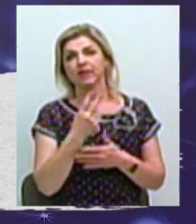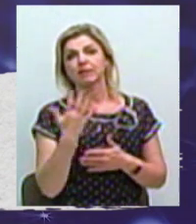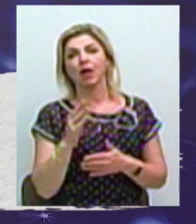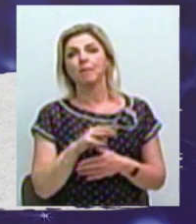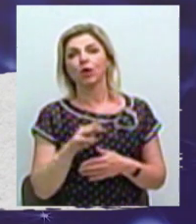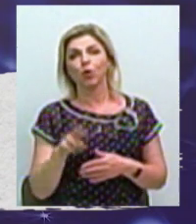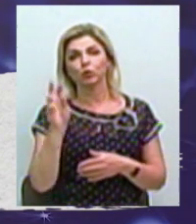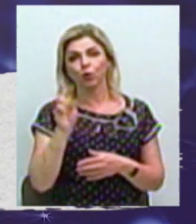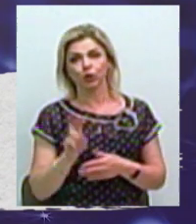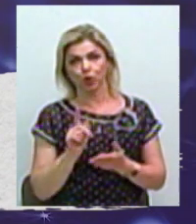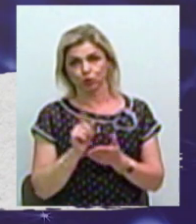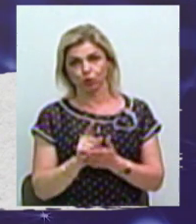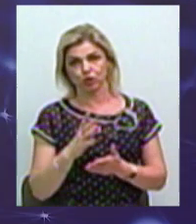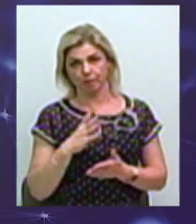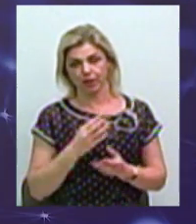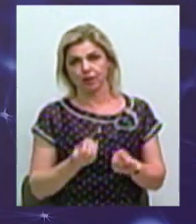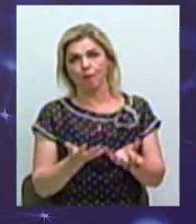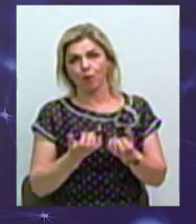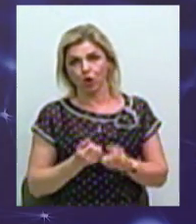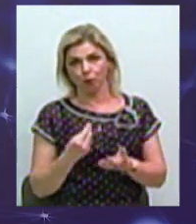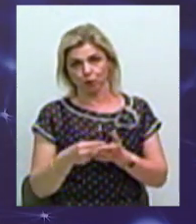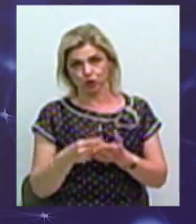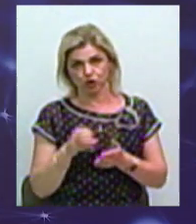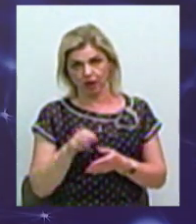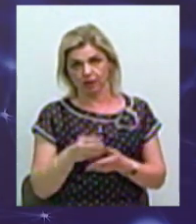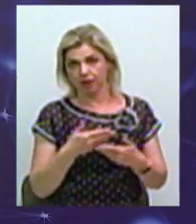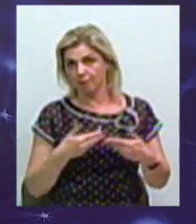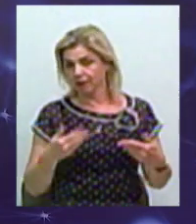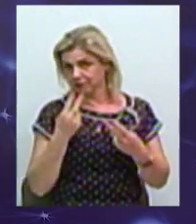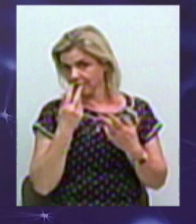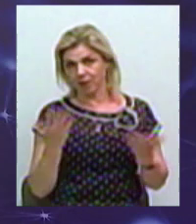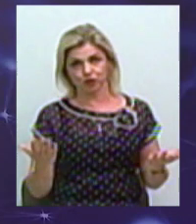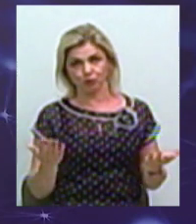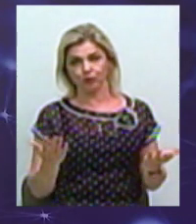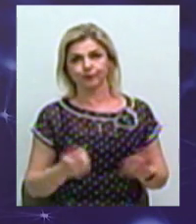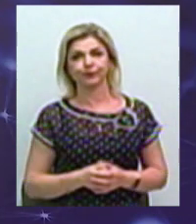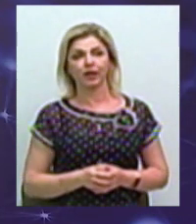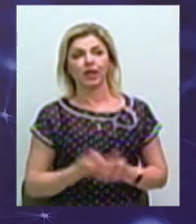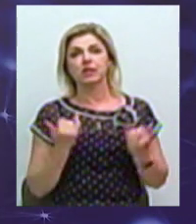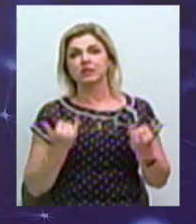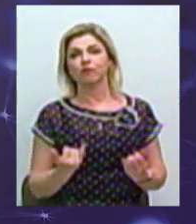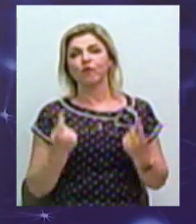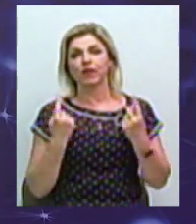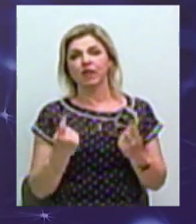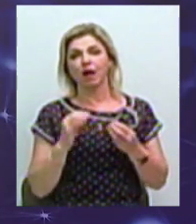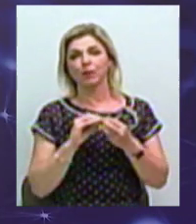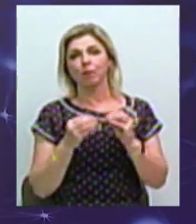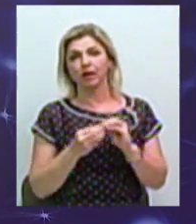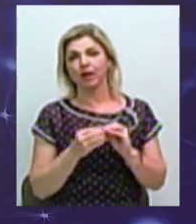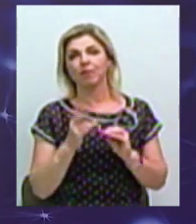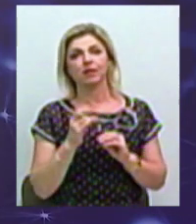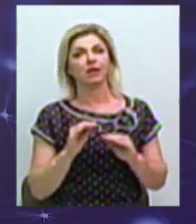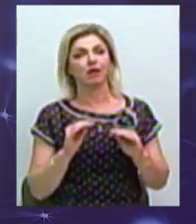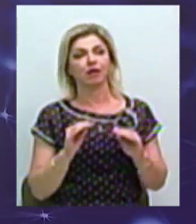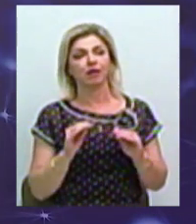мільйонів доларів повинно було бути отримати бюджетом. Ми їх не бачимо. Сьогодні дуже велика проблема є, хоч і не